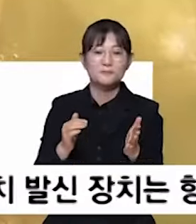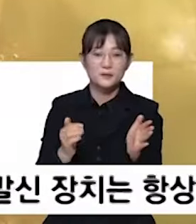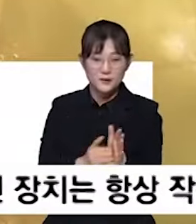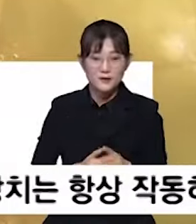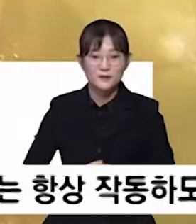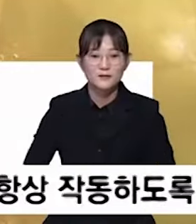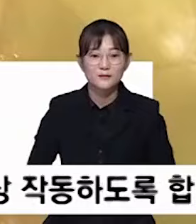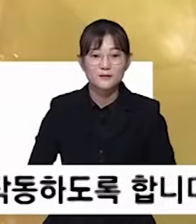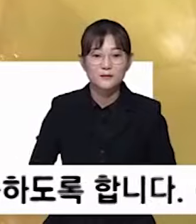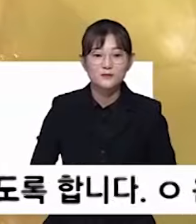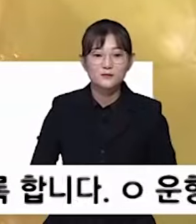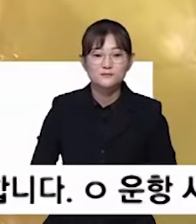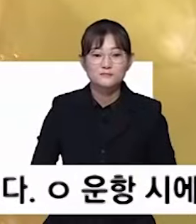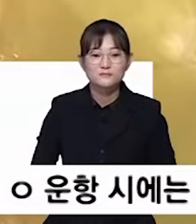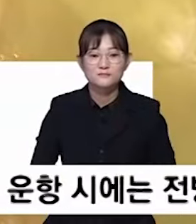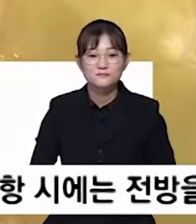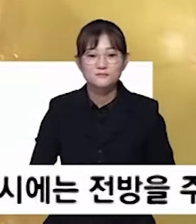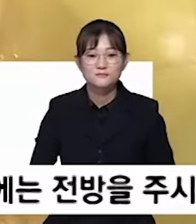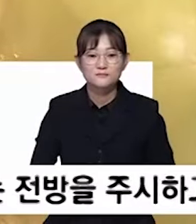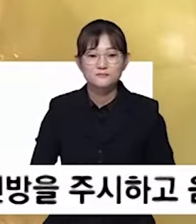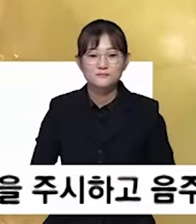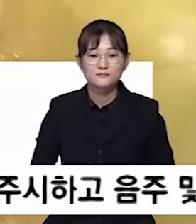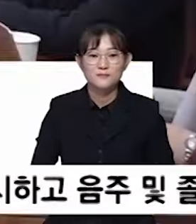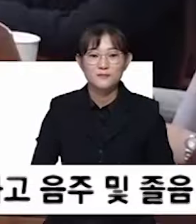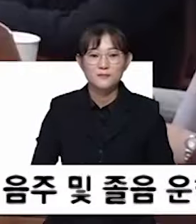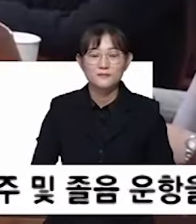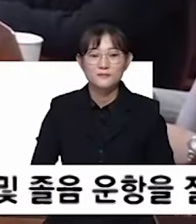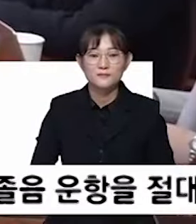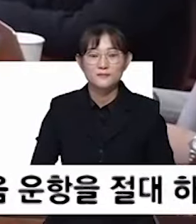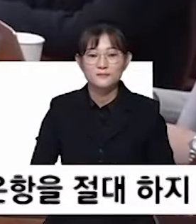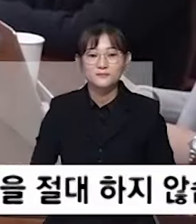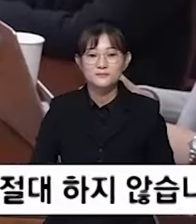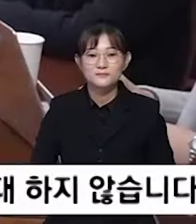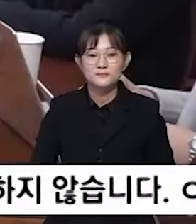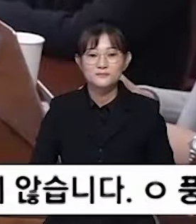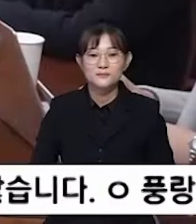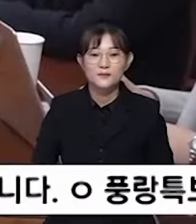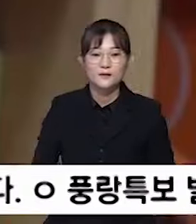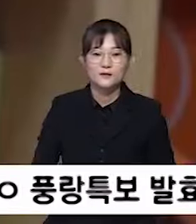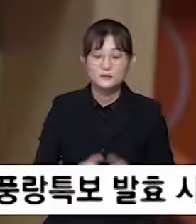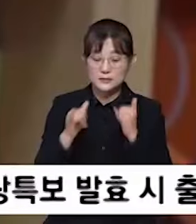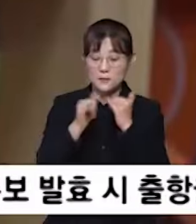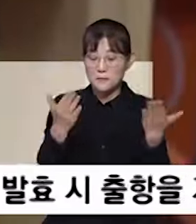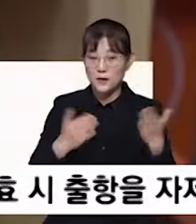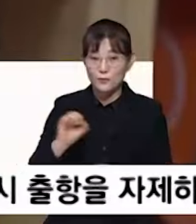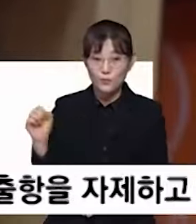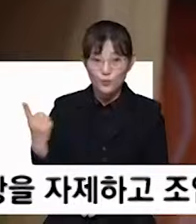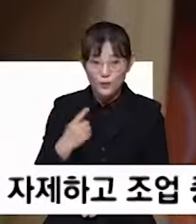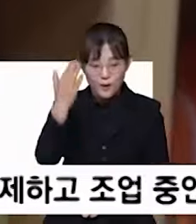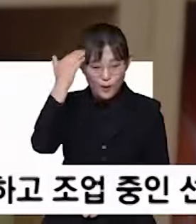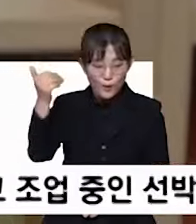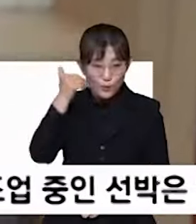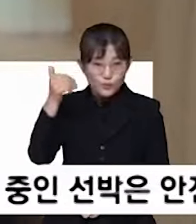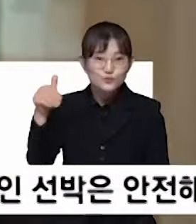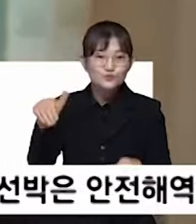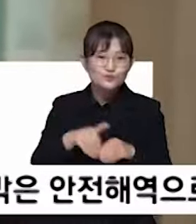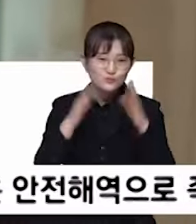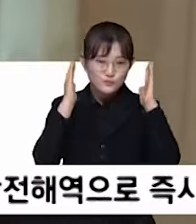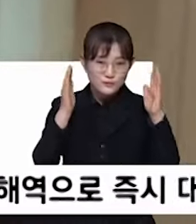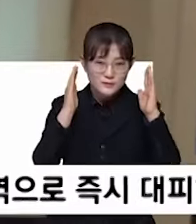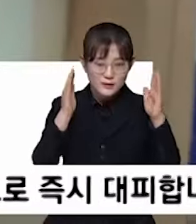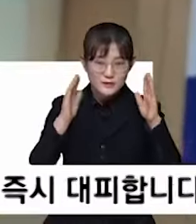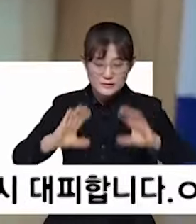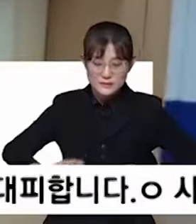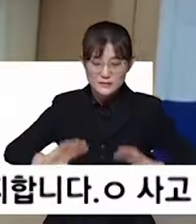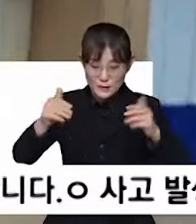이들에게 언어와 목소리를 되돌려줌으로써 노벨 문학상 수상으로 한국 문학이 세계 문학계의 주목을